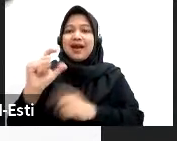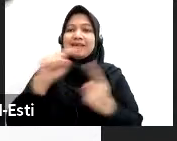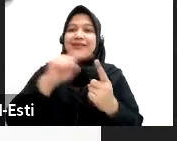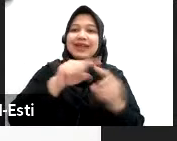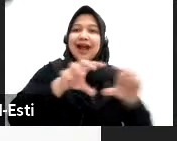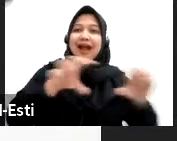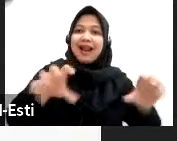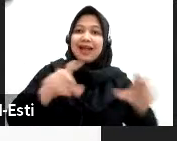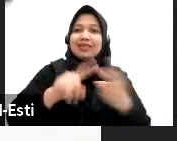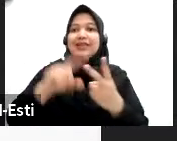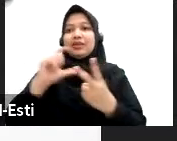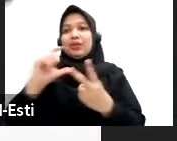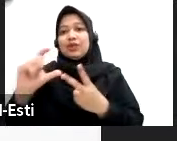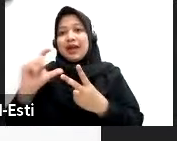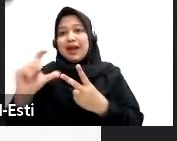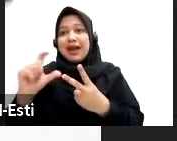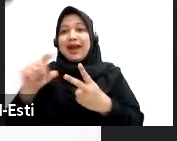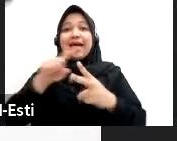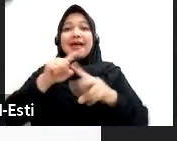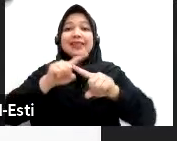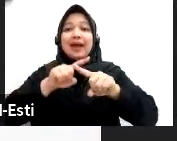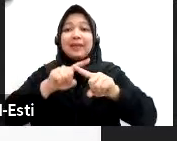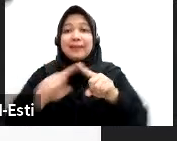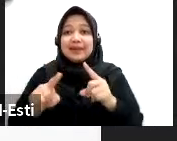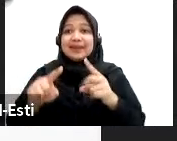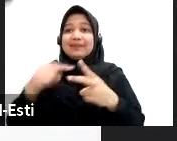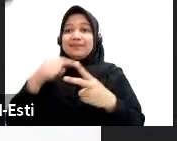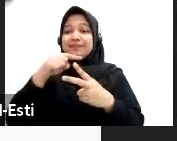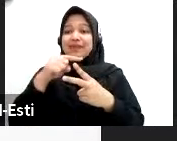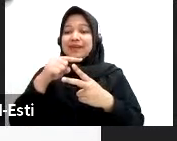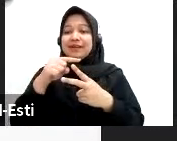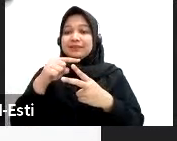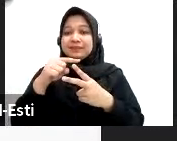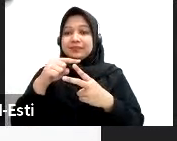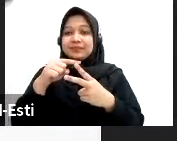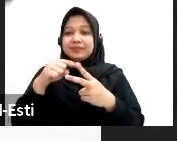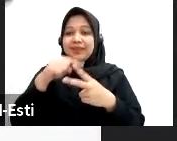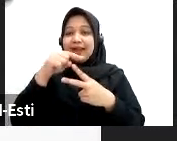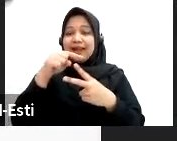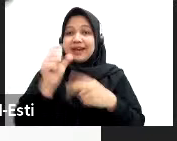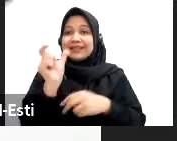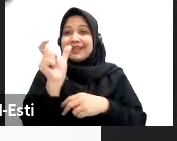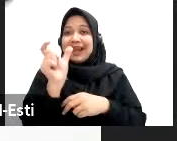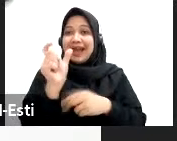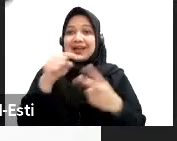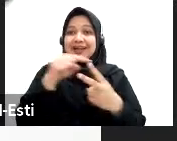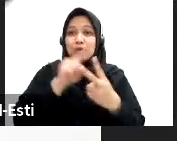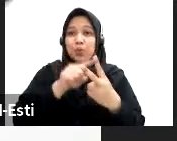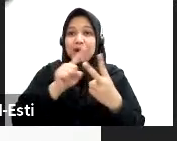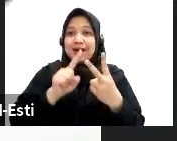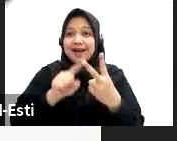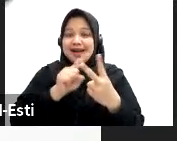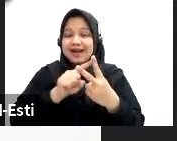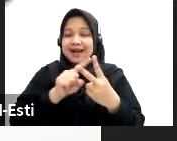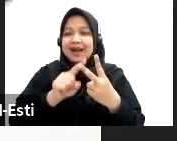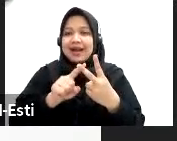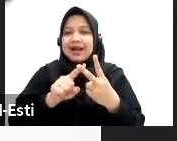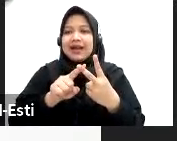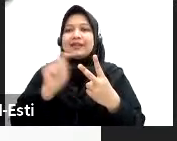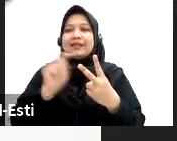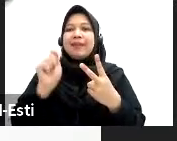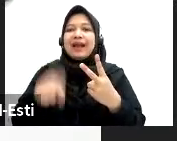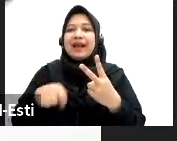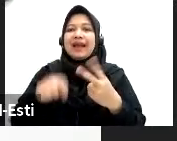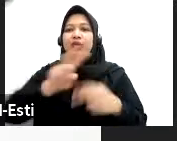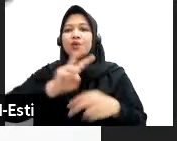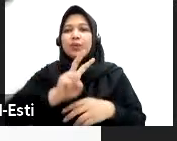tetapi kedua istilah ini di halaman-halaman berikutnya itu digunakan secara bergantian